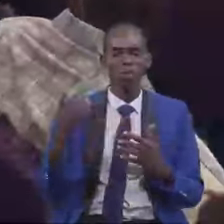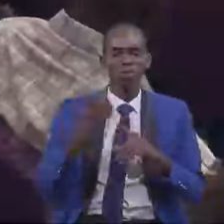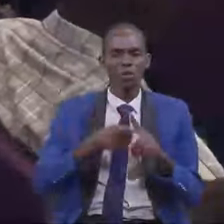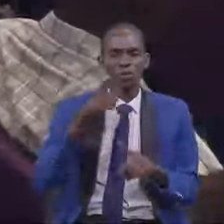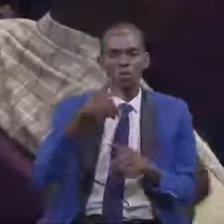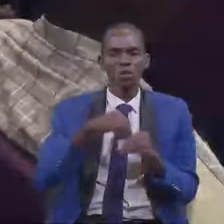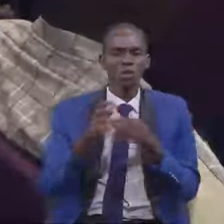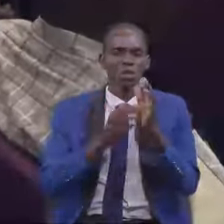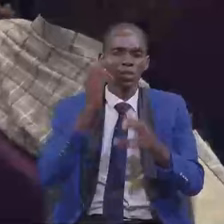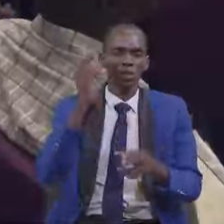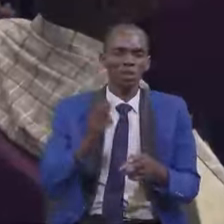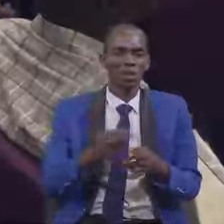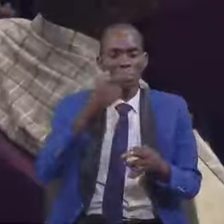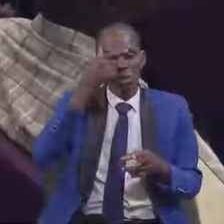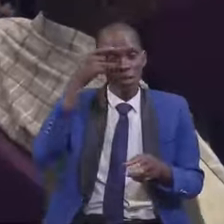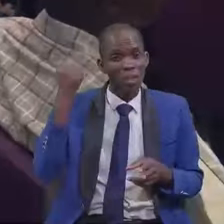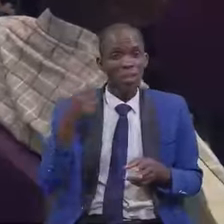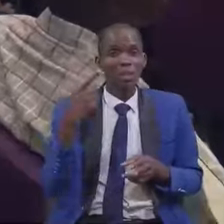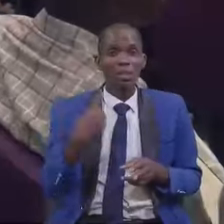Jésus-Christ. Parce que